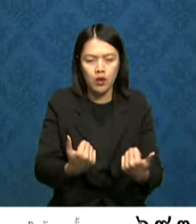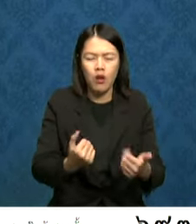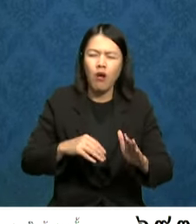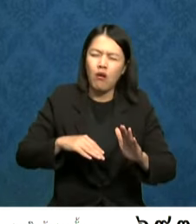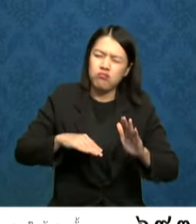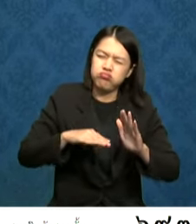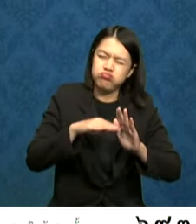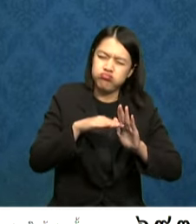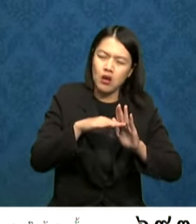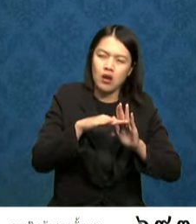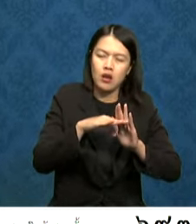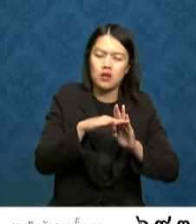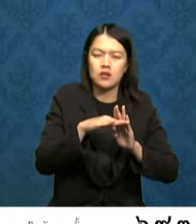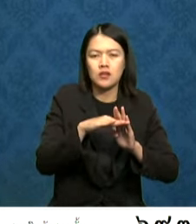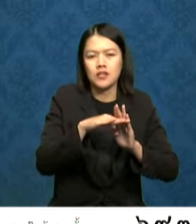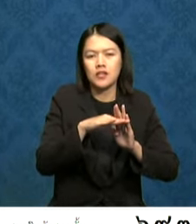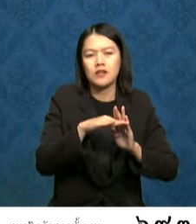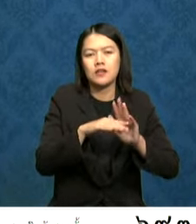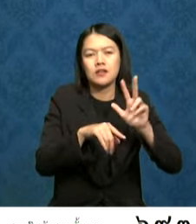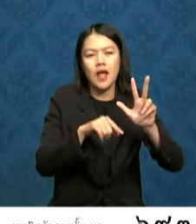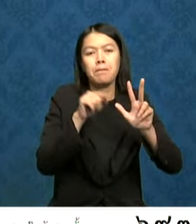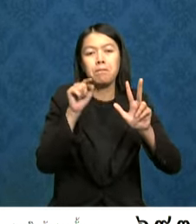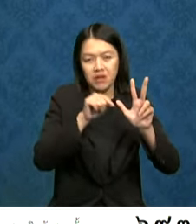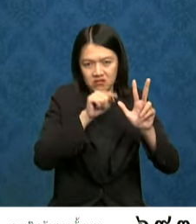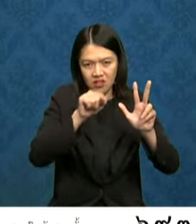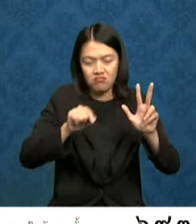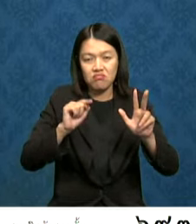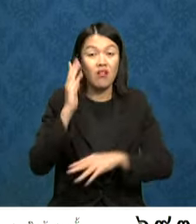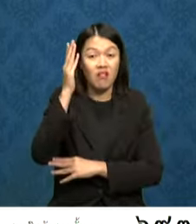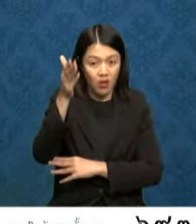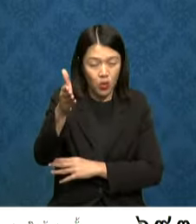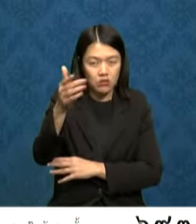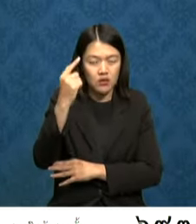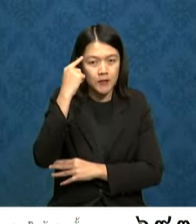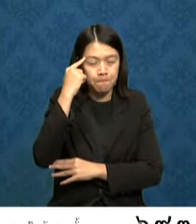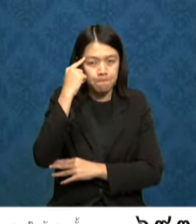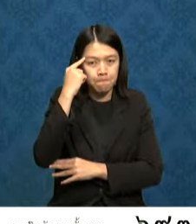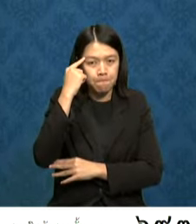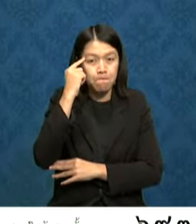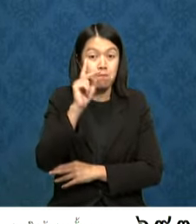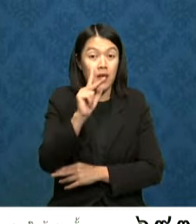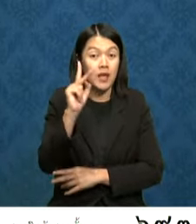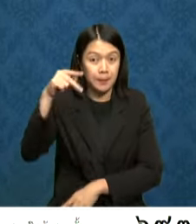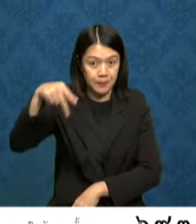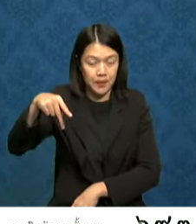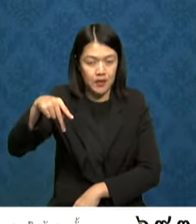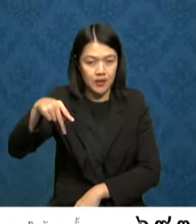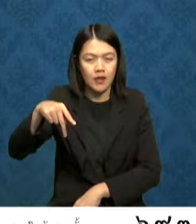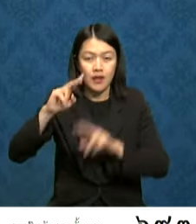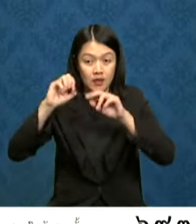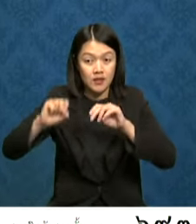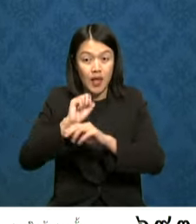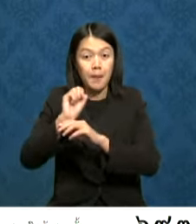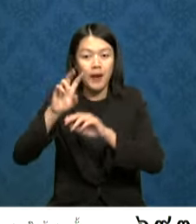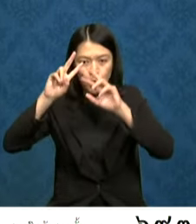เต็มที่เนี่ยมันก็ได้แค่ไม่เกิน 3%ในอนาคตนะคะแบง์เอ่อ kkpนะคะก็คือสหัวิจัย